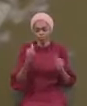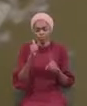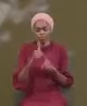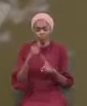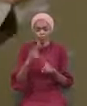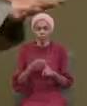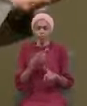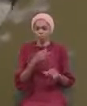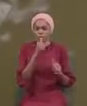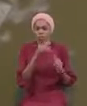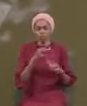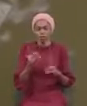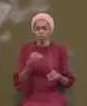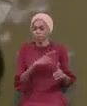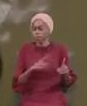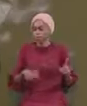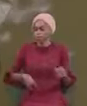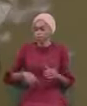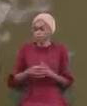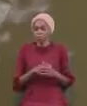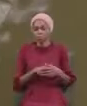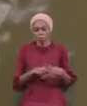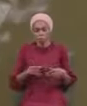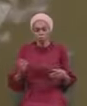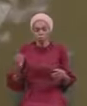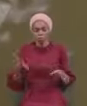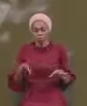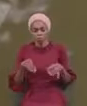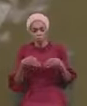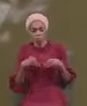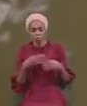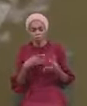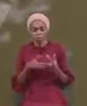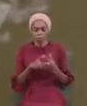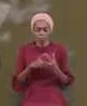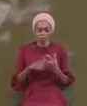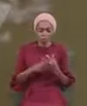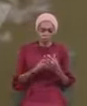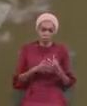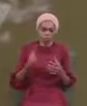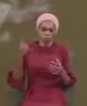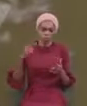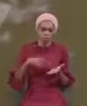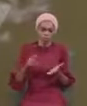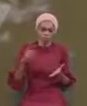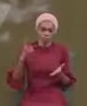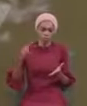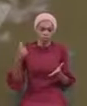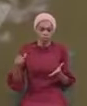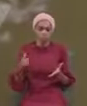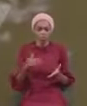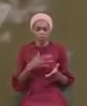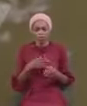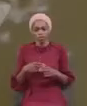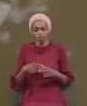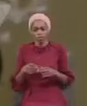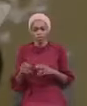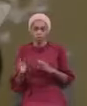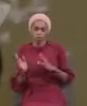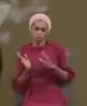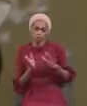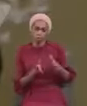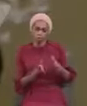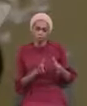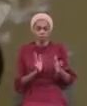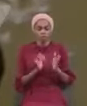à payer sa DME par la grâce de Dieu et pas plus longtemps qué ce lieu le Seigneur